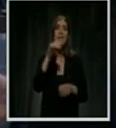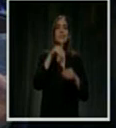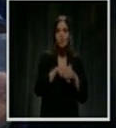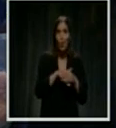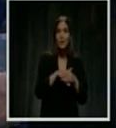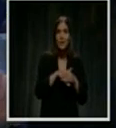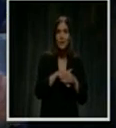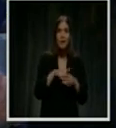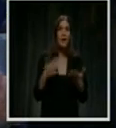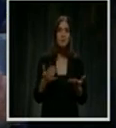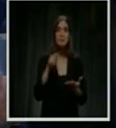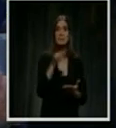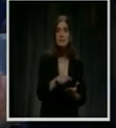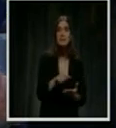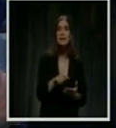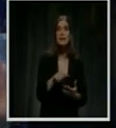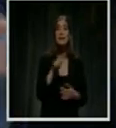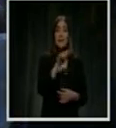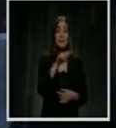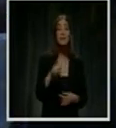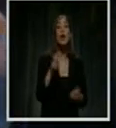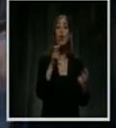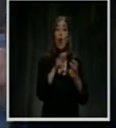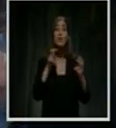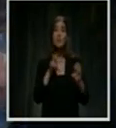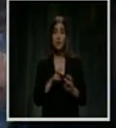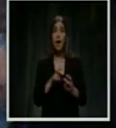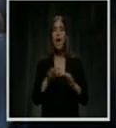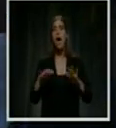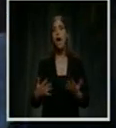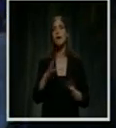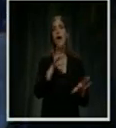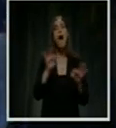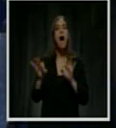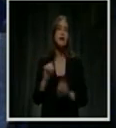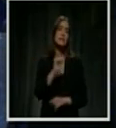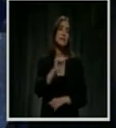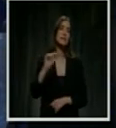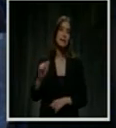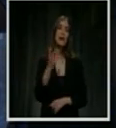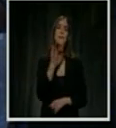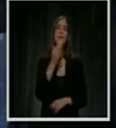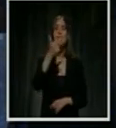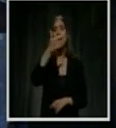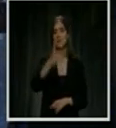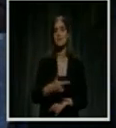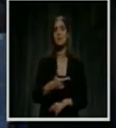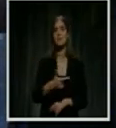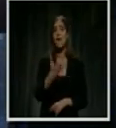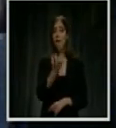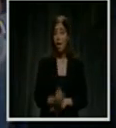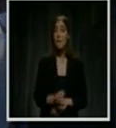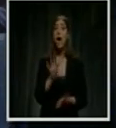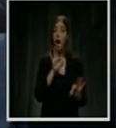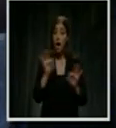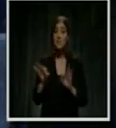dawn huma kienu kontrihom it-tnejn. Għalhekk l-għażla tiegħek. Nhar is-sibt li ġej inti għandek għażla, għandek vot.